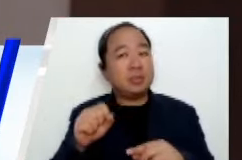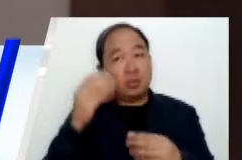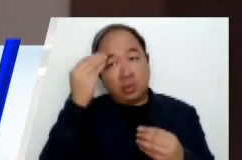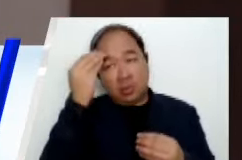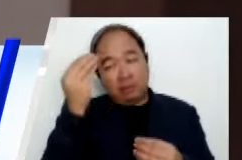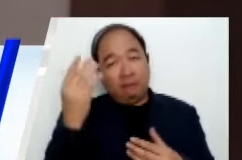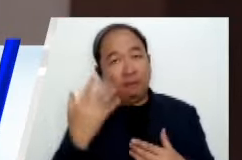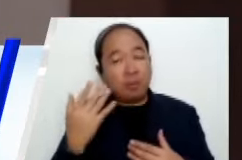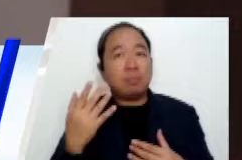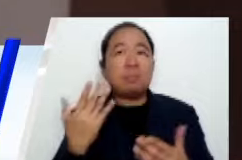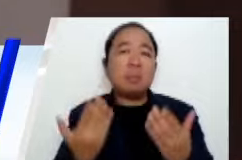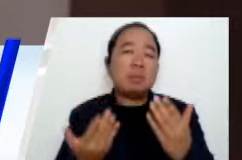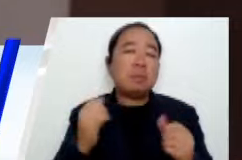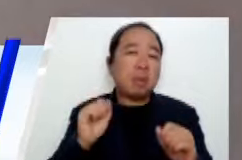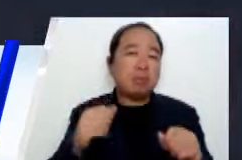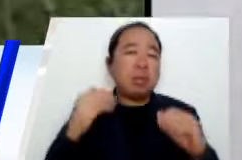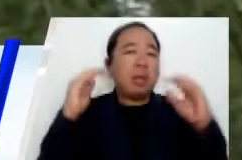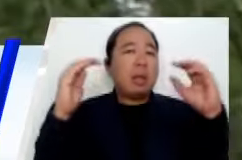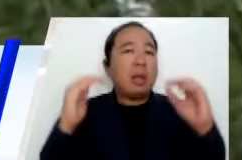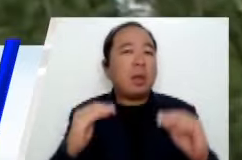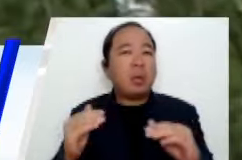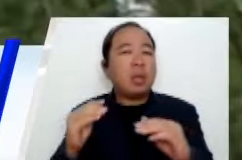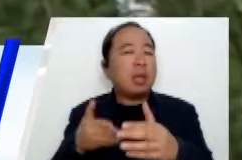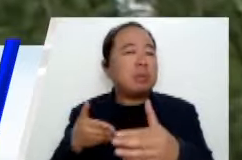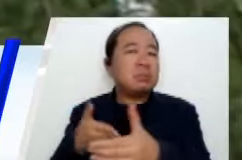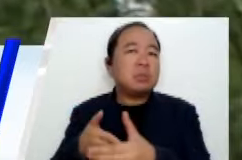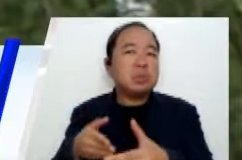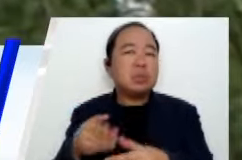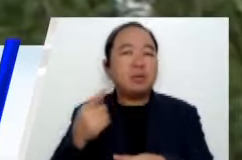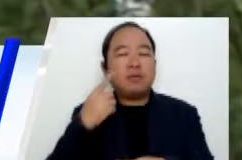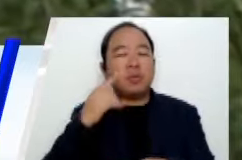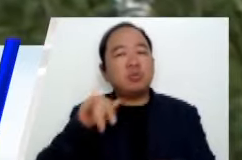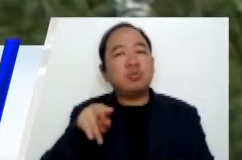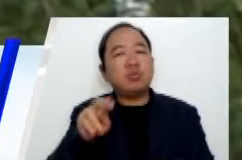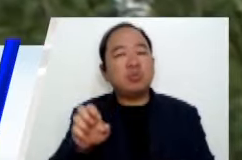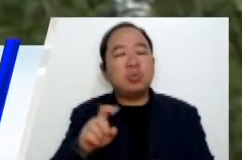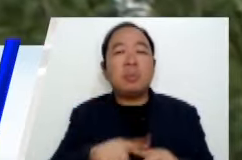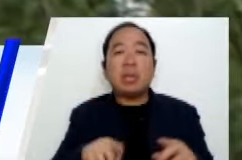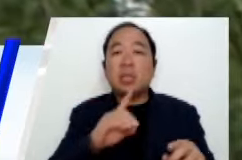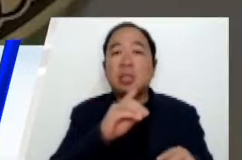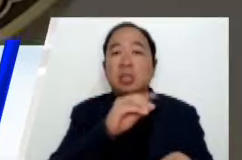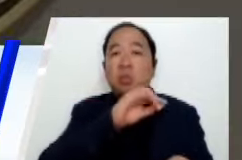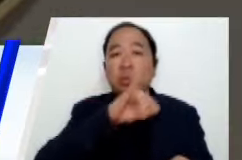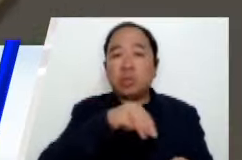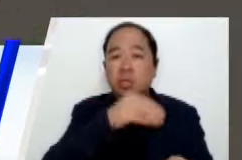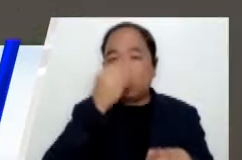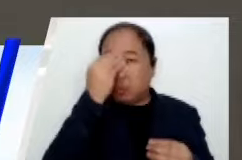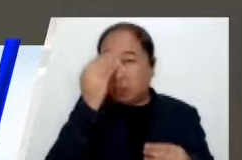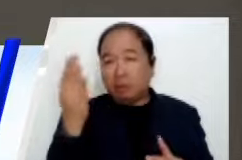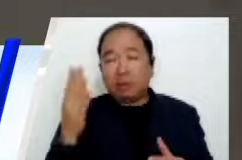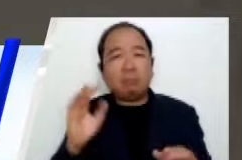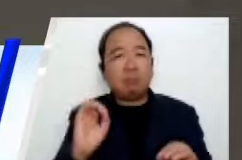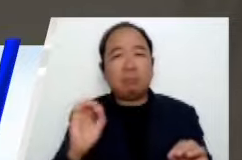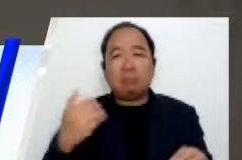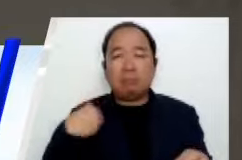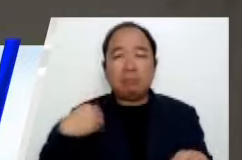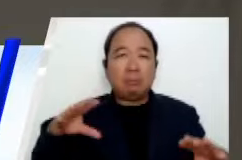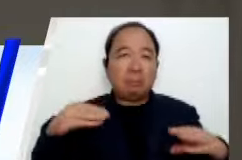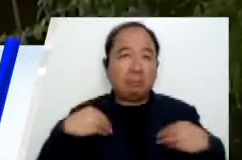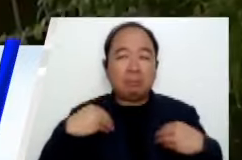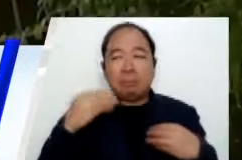ang warrant laban kina Duterte sa June. Pero sabi ng Justice Department, wala pa silang natanggap na ganitong impormasyon sa